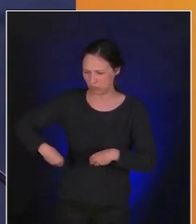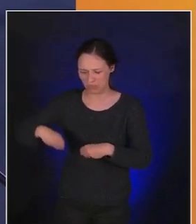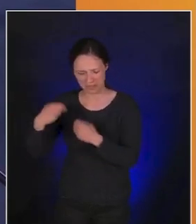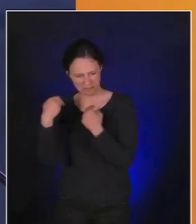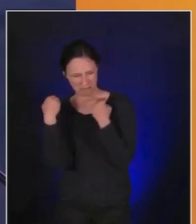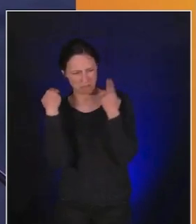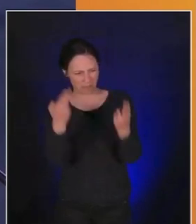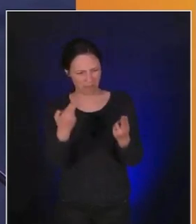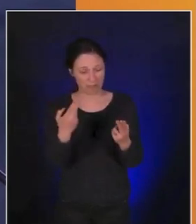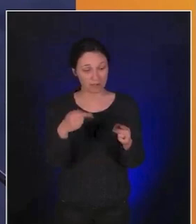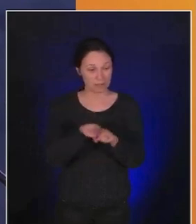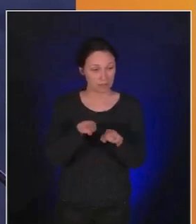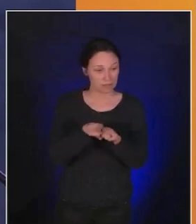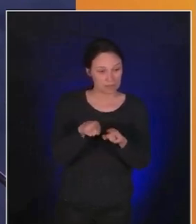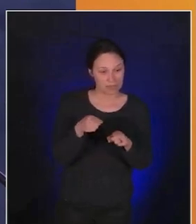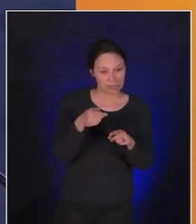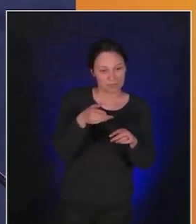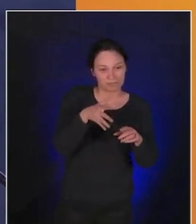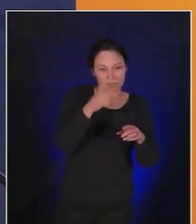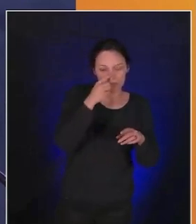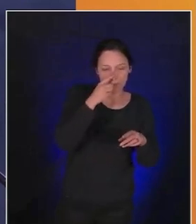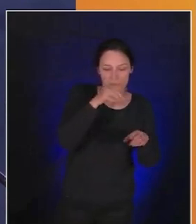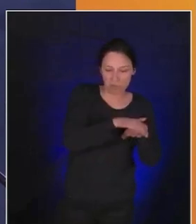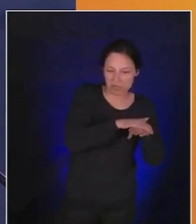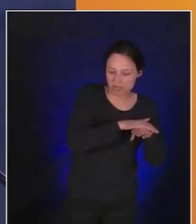déchaîné dirigé par une dictature